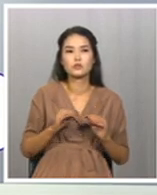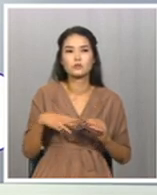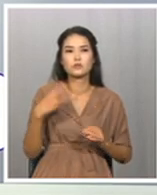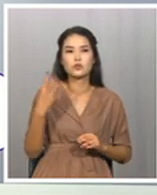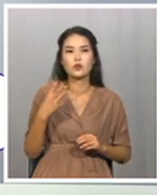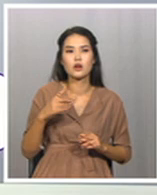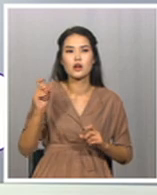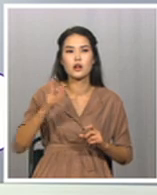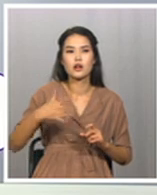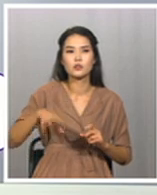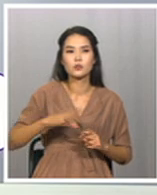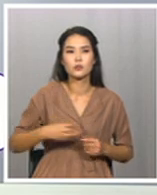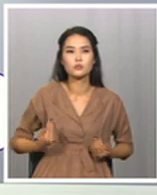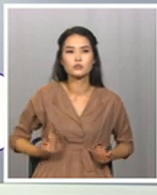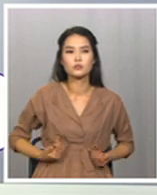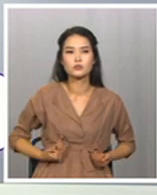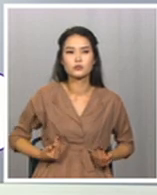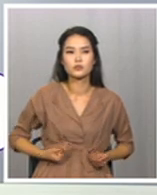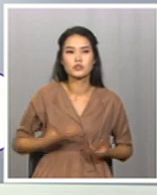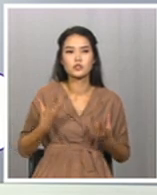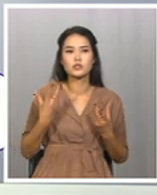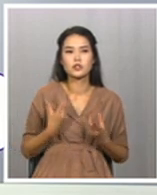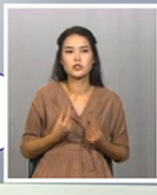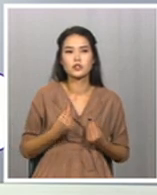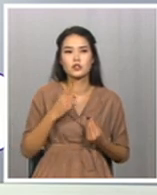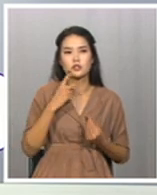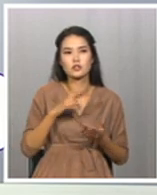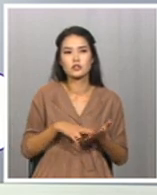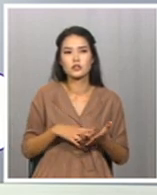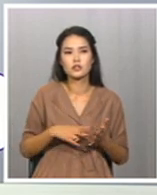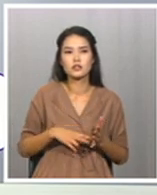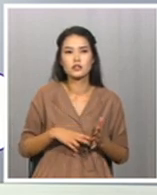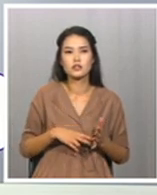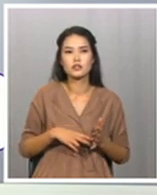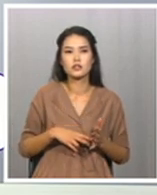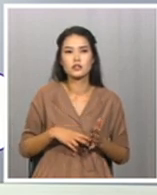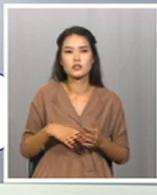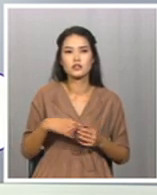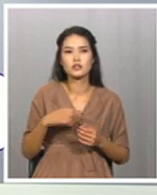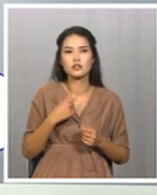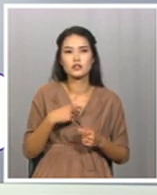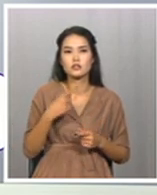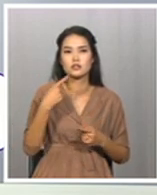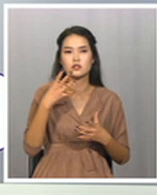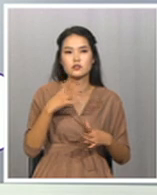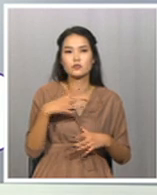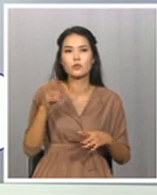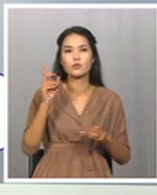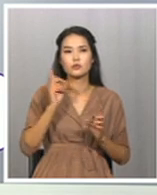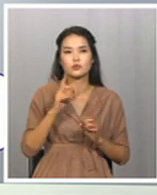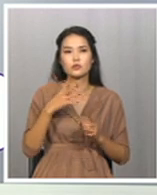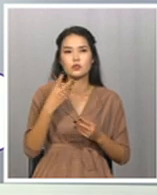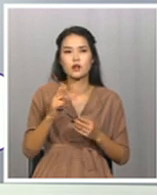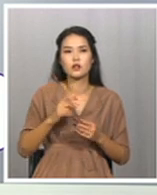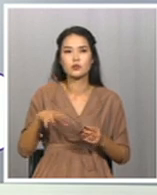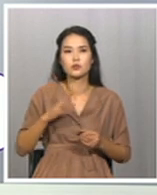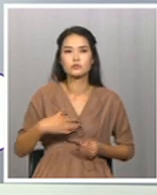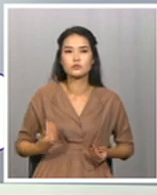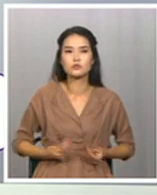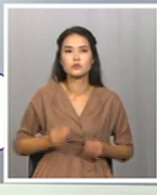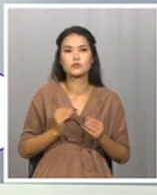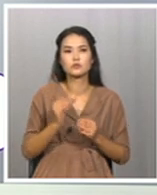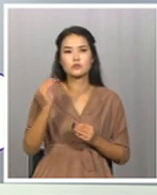Үшінші, халықтың өмір сүру деңгейі мен сапасы. Мысалы, кейбір мемлекеттерде халықтың өмір сүру жасы жоғары.